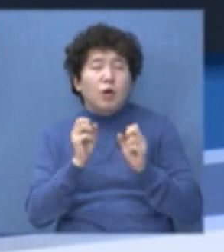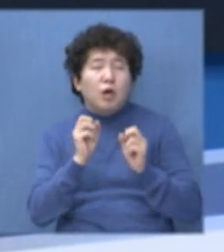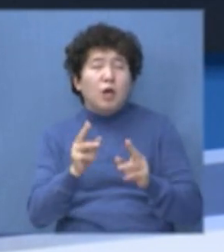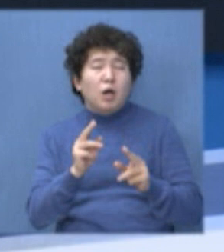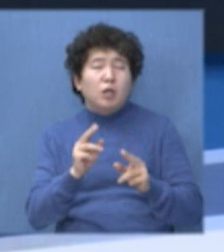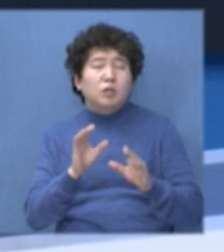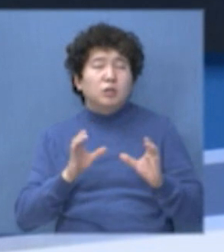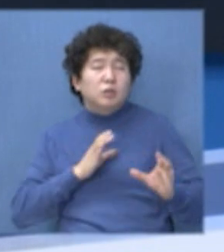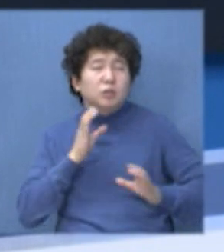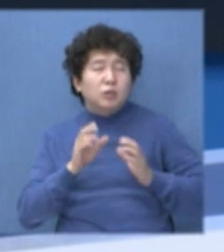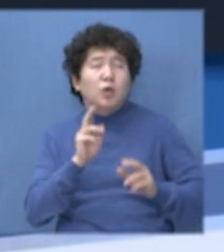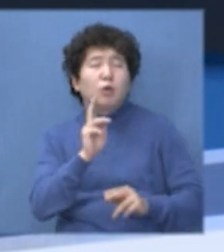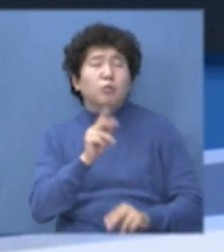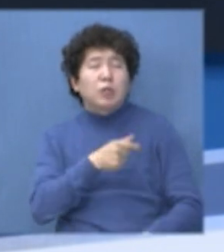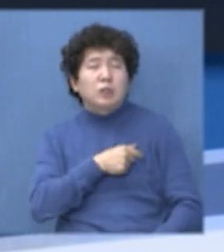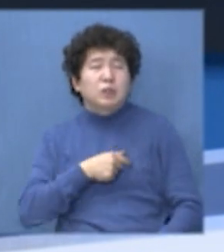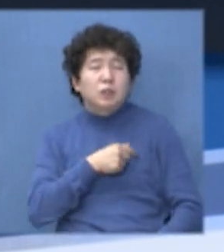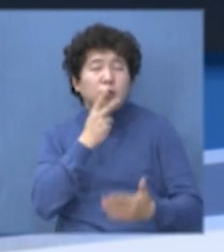кім жаттықтырады? Сюжеттен көрелік.